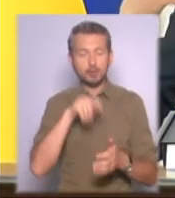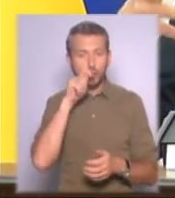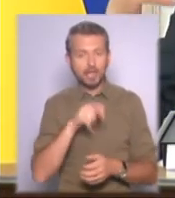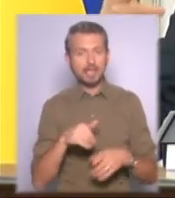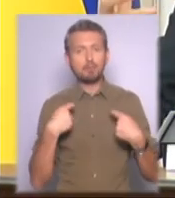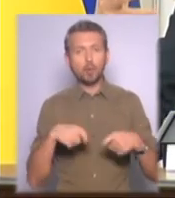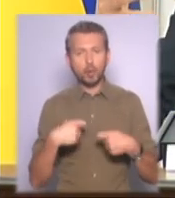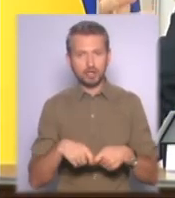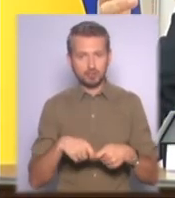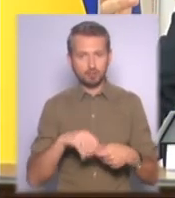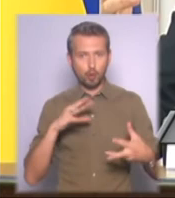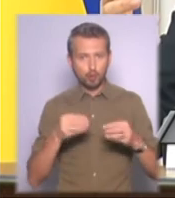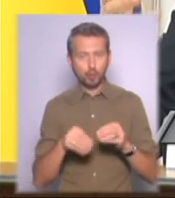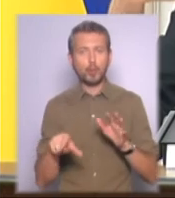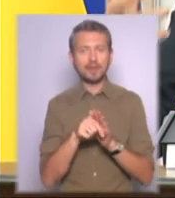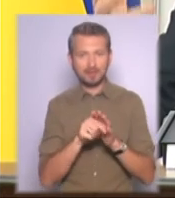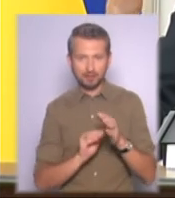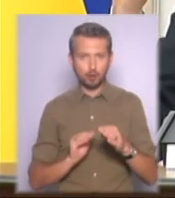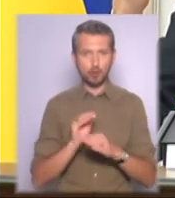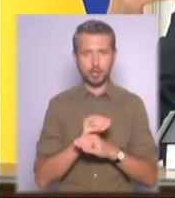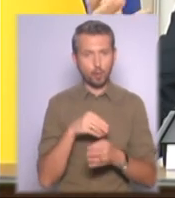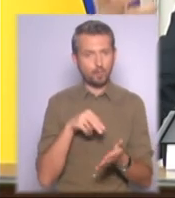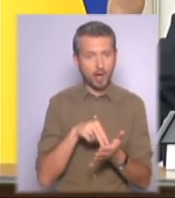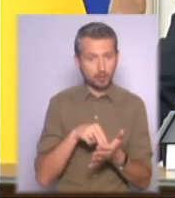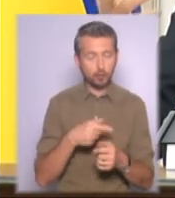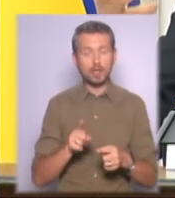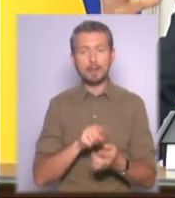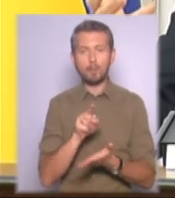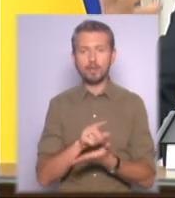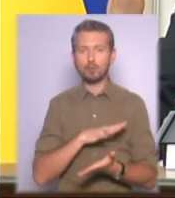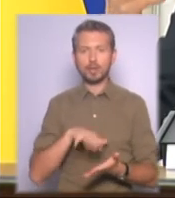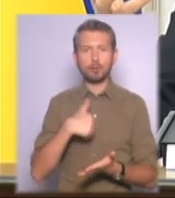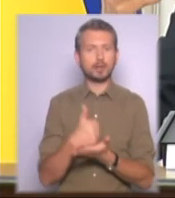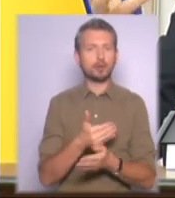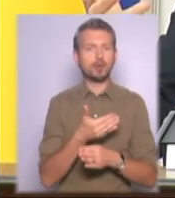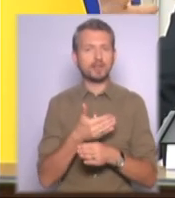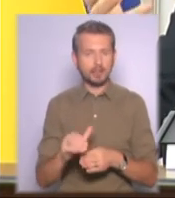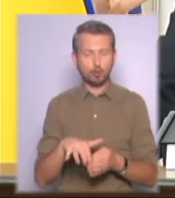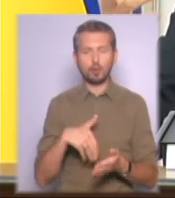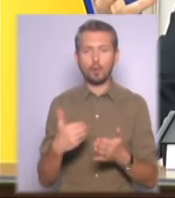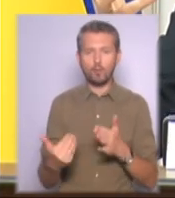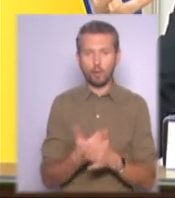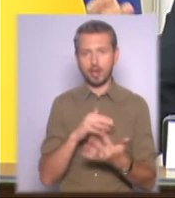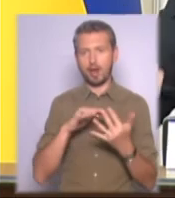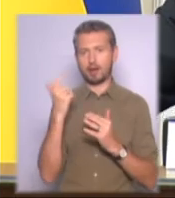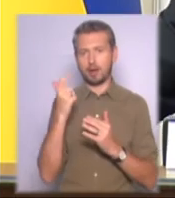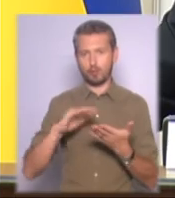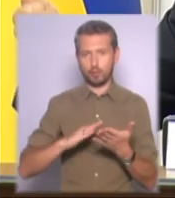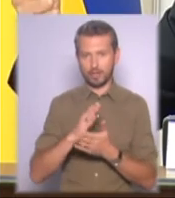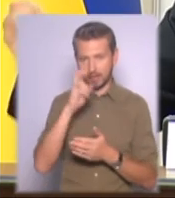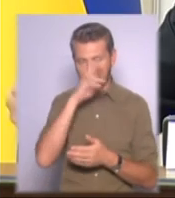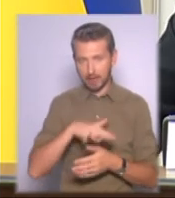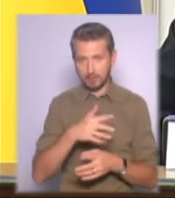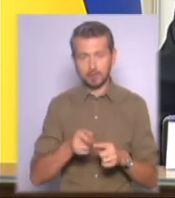уже продукту з доданою вартістю – це повинно стати основною частиною нової аграрної політики країни. Це, з одного